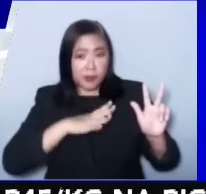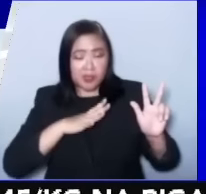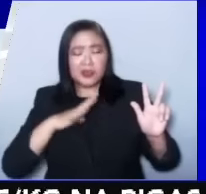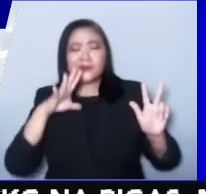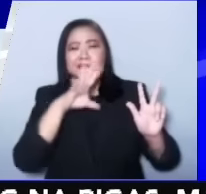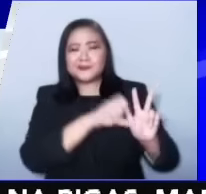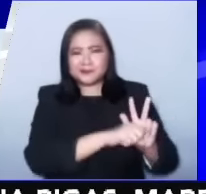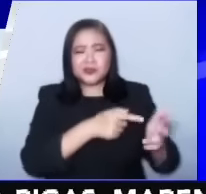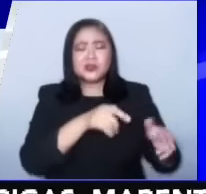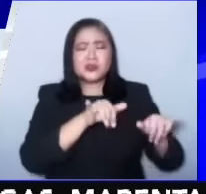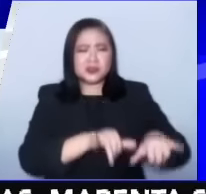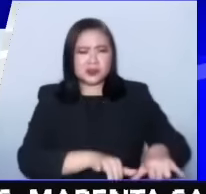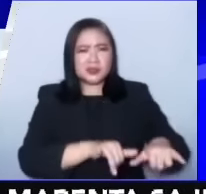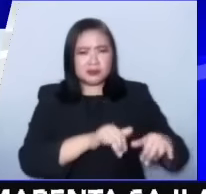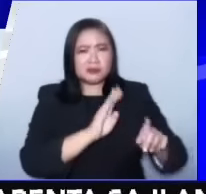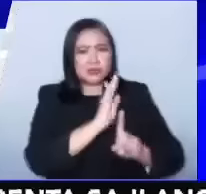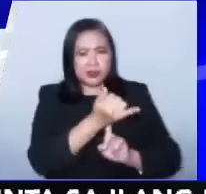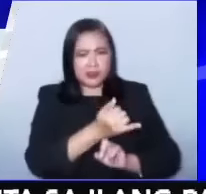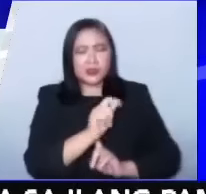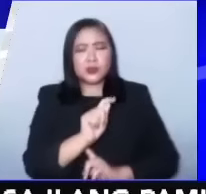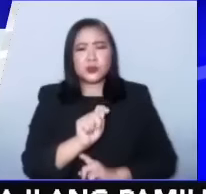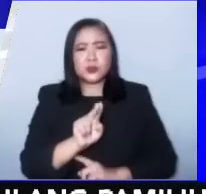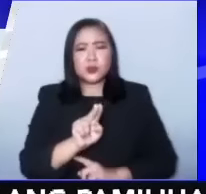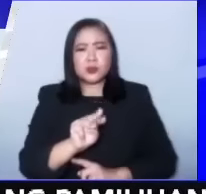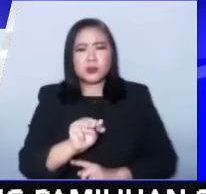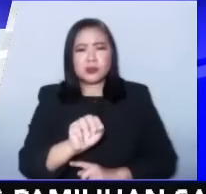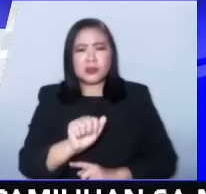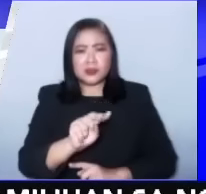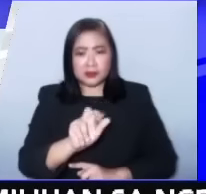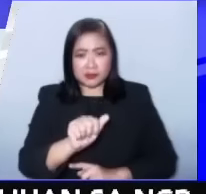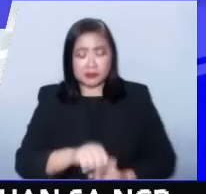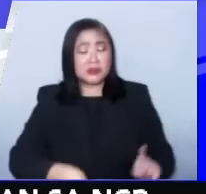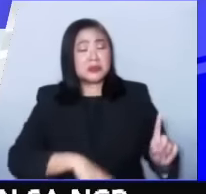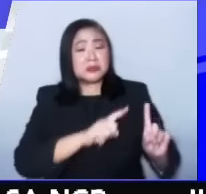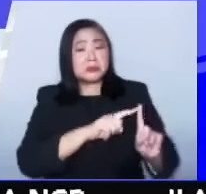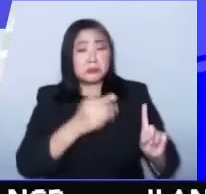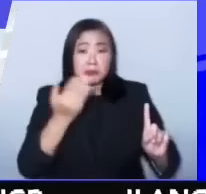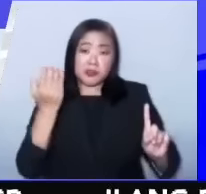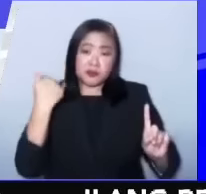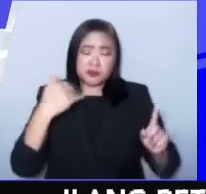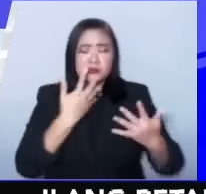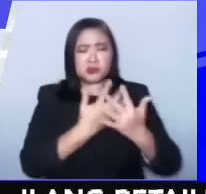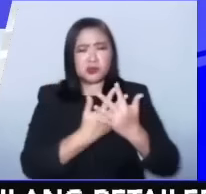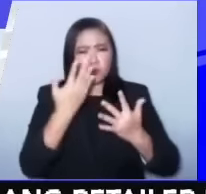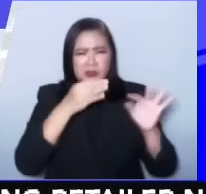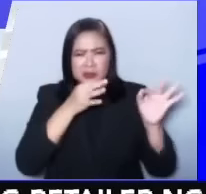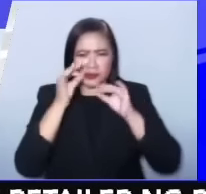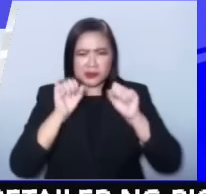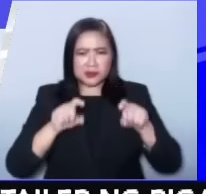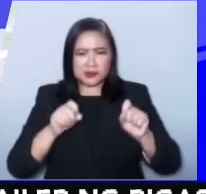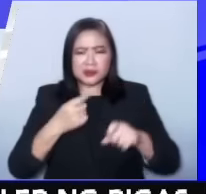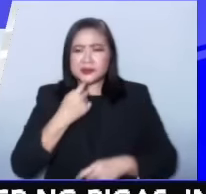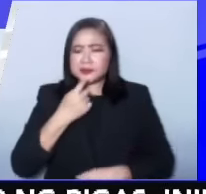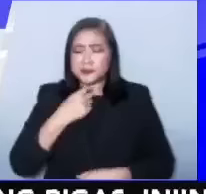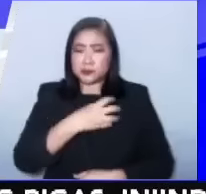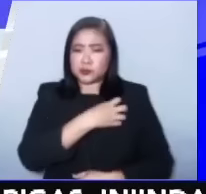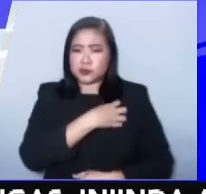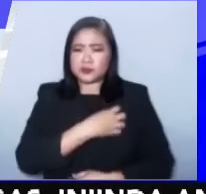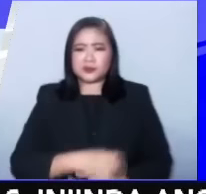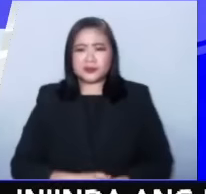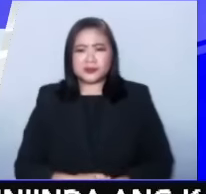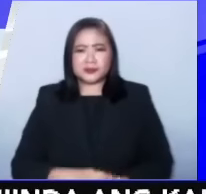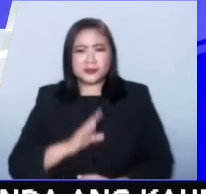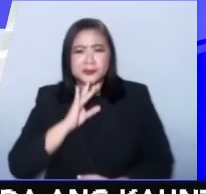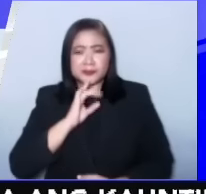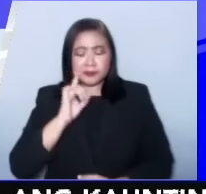tumana isa raw sa kanila ang dati ng nakulong dahil sa illegal na droga ayon sa pulisya umabot po kami ng anim